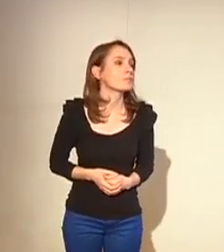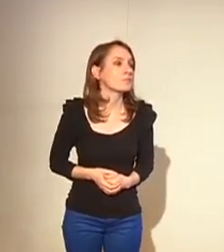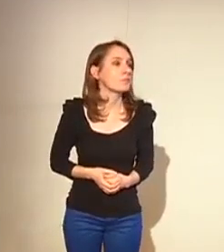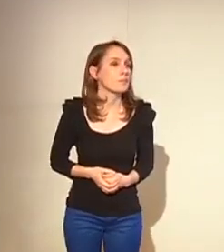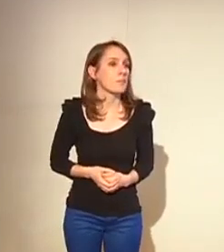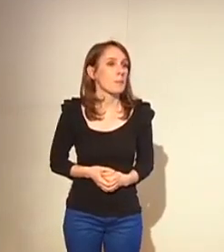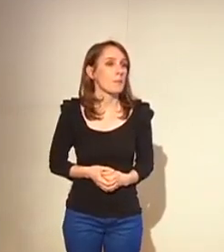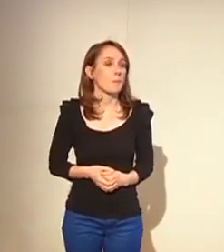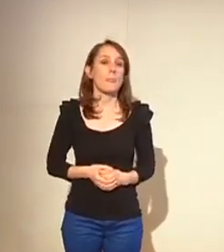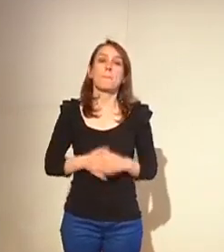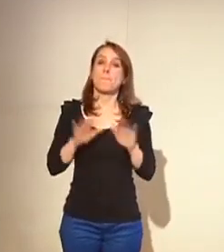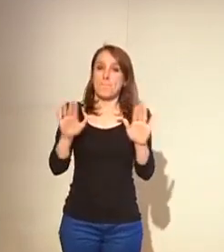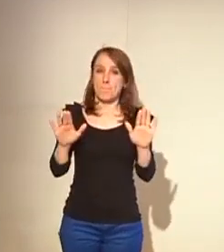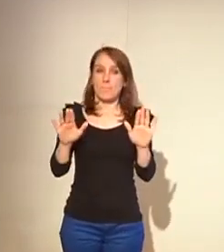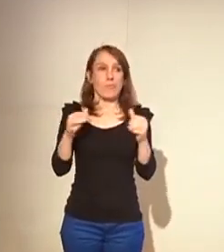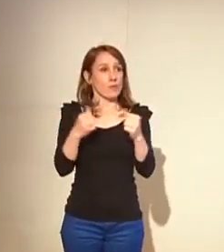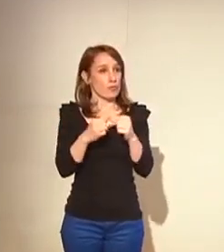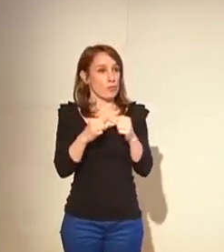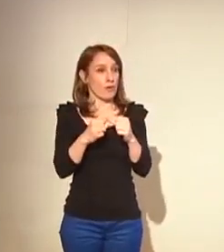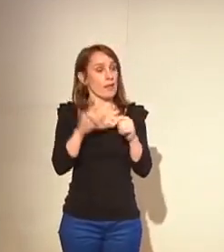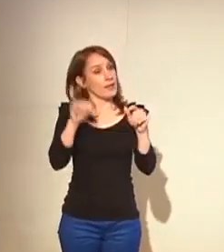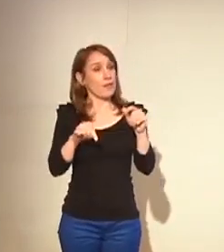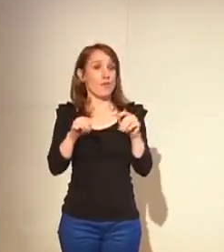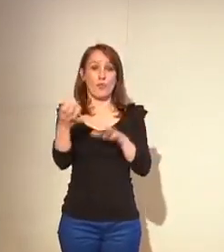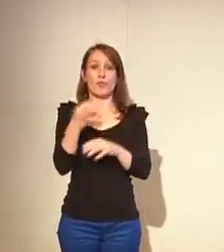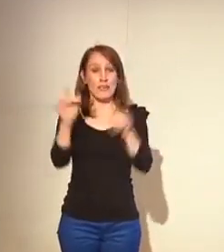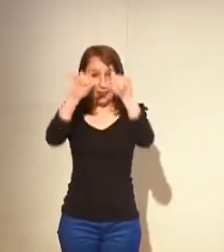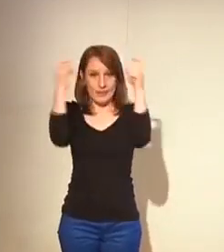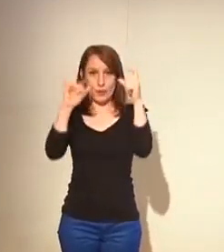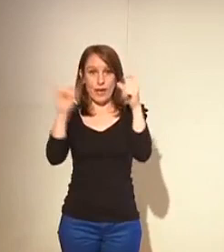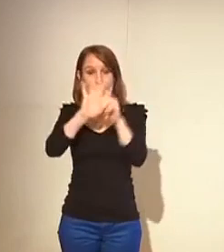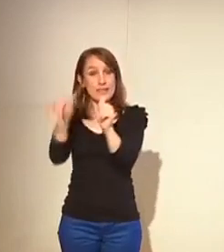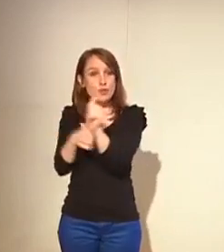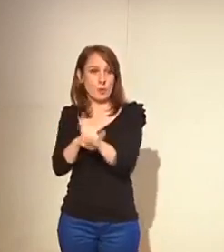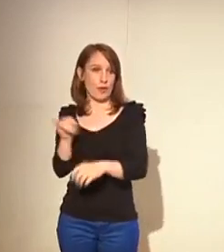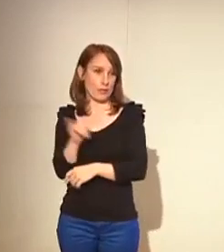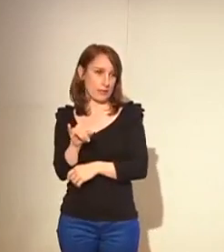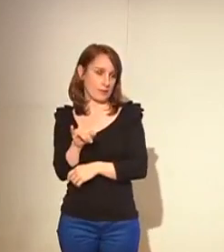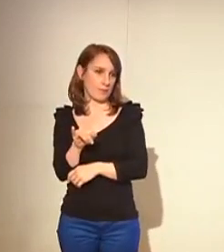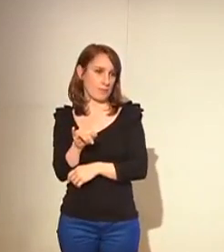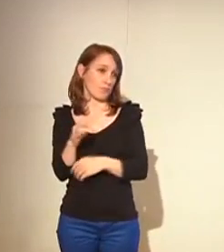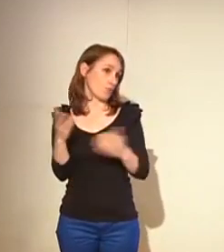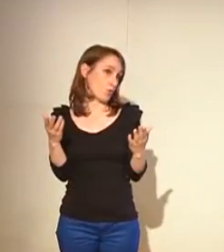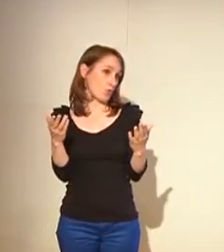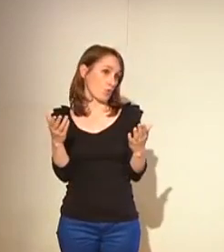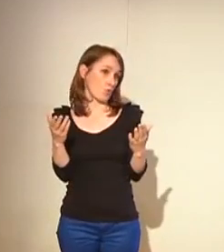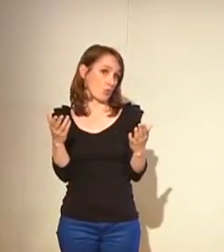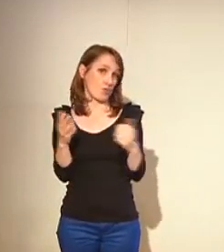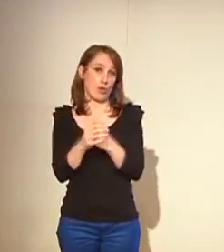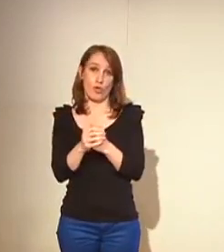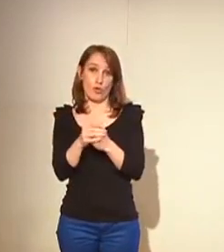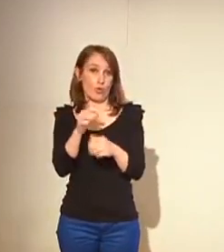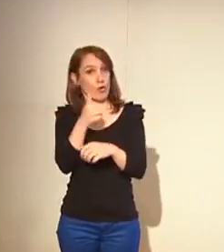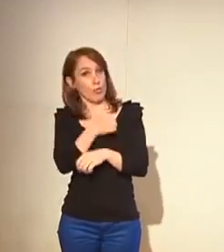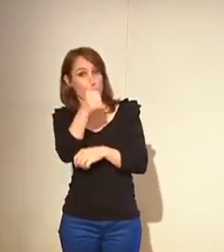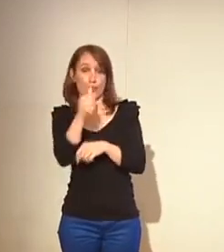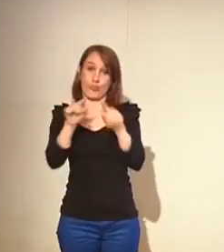pas donc il faut en fait présenter vous avez présenté un titulaire il faut présenter un titulaire un suppléant pour que ce soit valide donc vous pouvez effectivement remplir votre